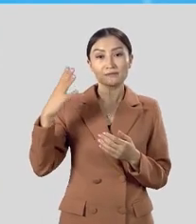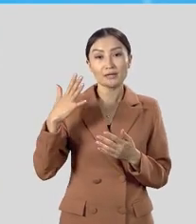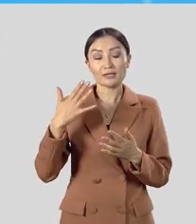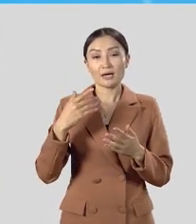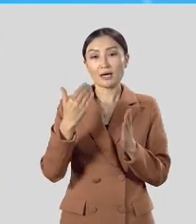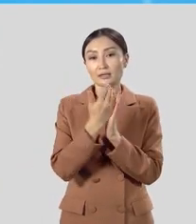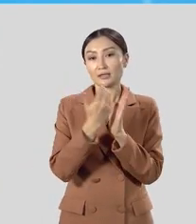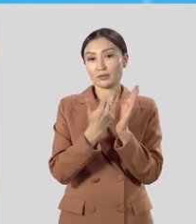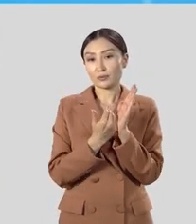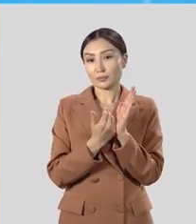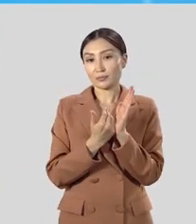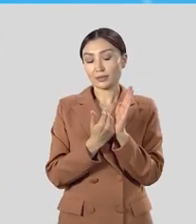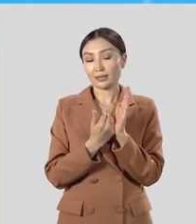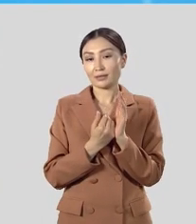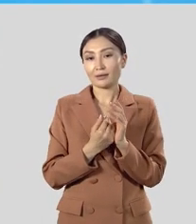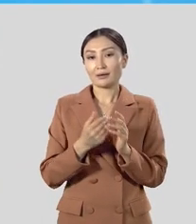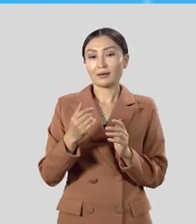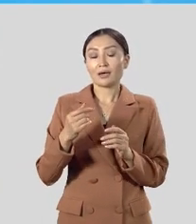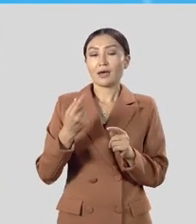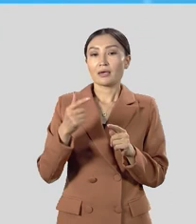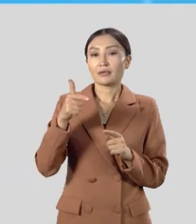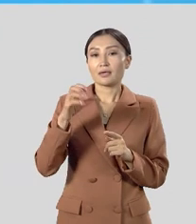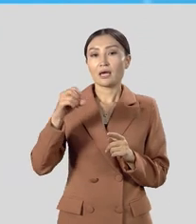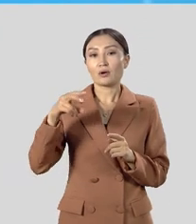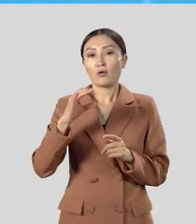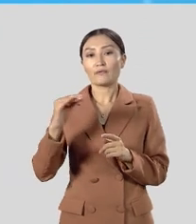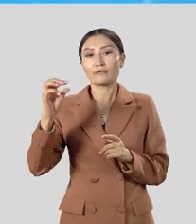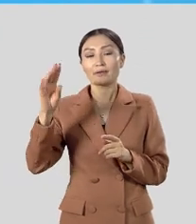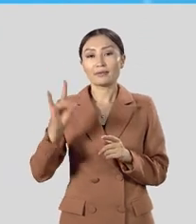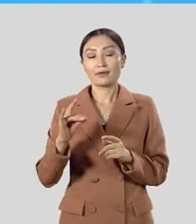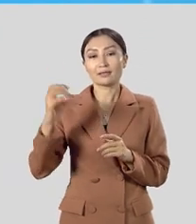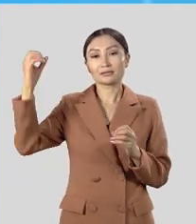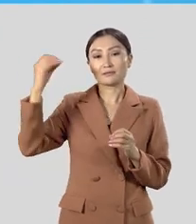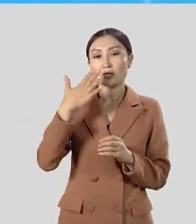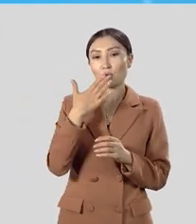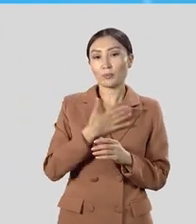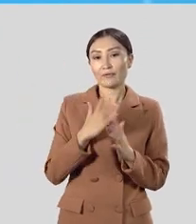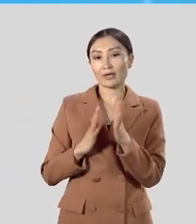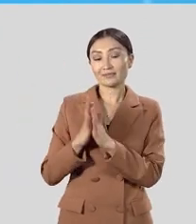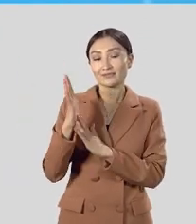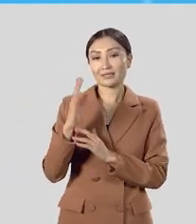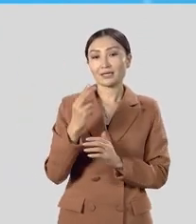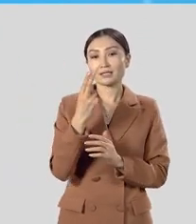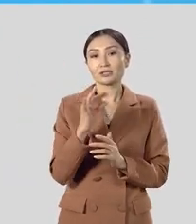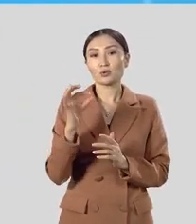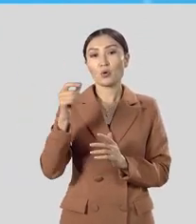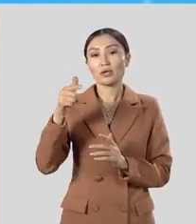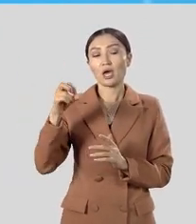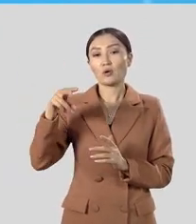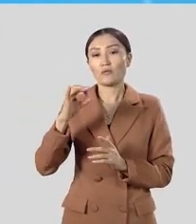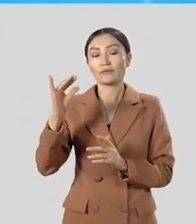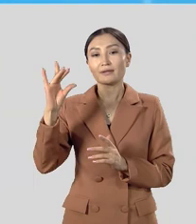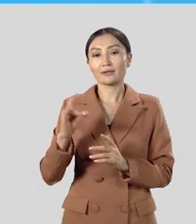различают следующие группы. Гелиофиты – светолюбивые растения. Сциогелиофиты